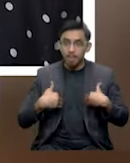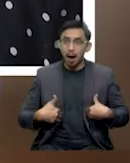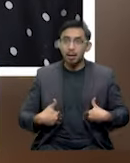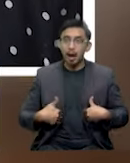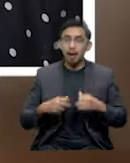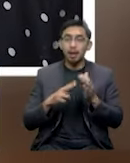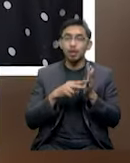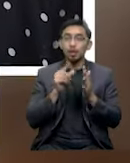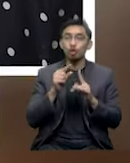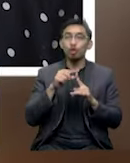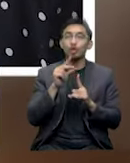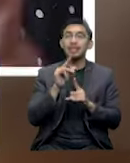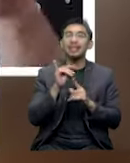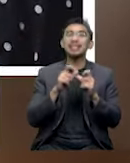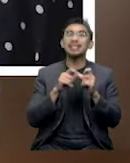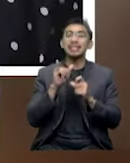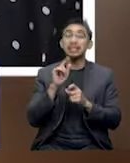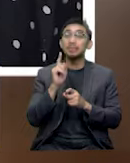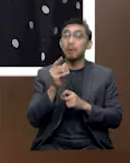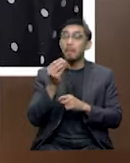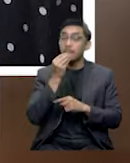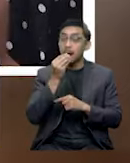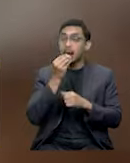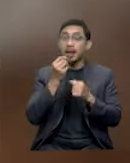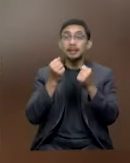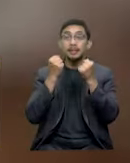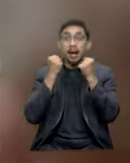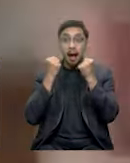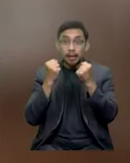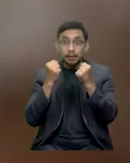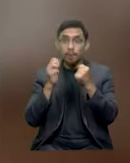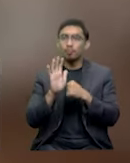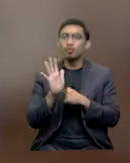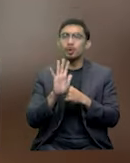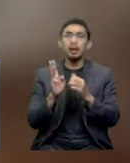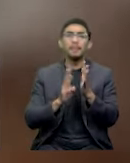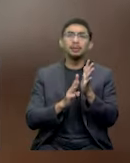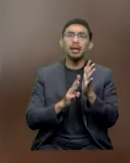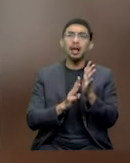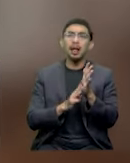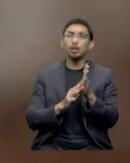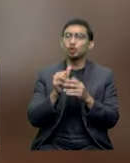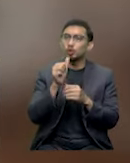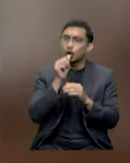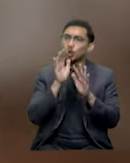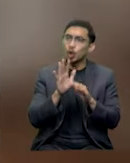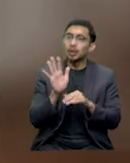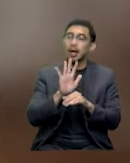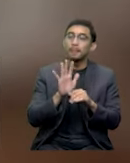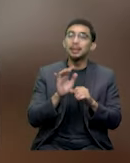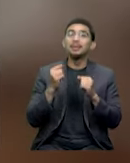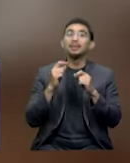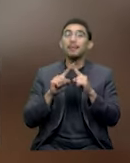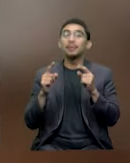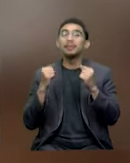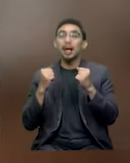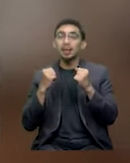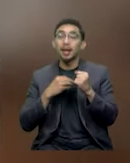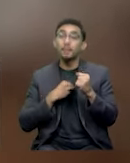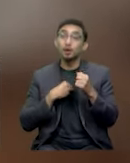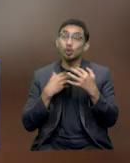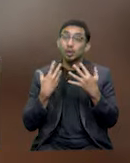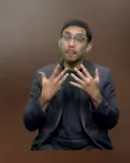dia mendapatkan makanan yang sehat. Bukan cuma sekedar seimbang, tapi juga sehat. Sehat itu artinya adalah minim proses dan